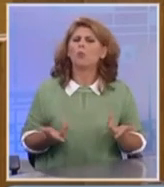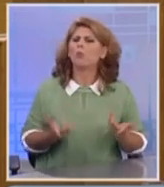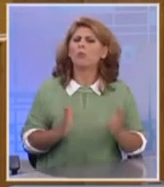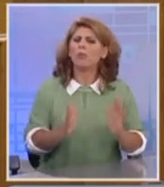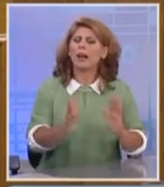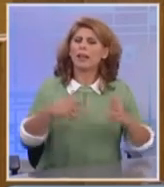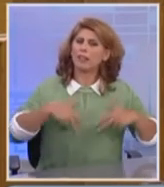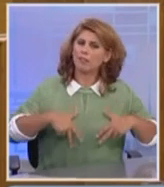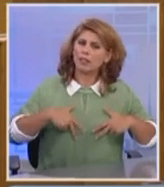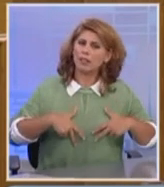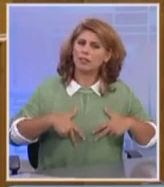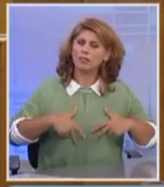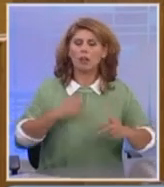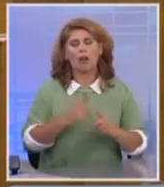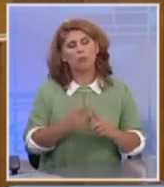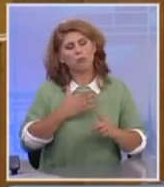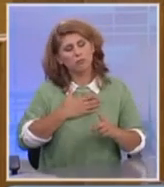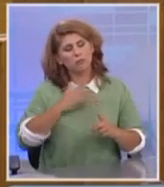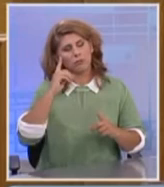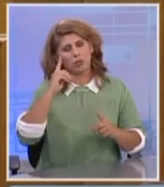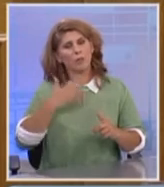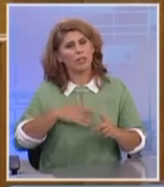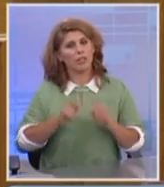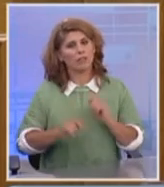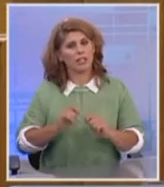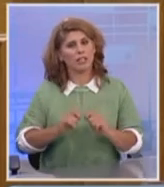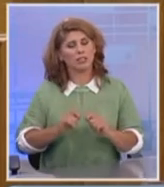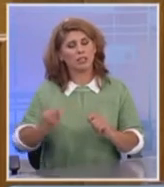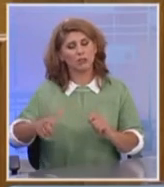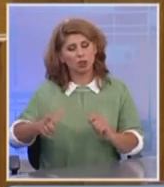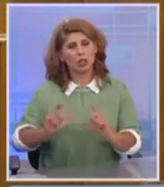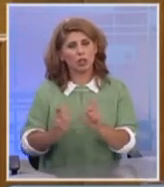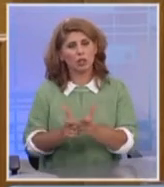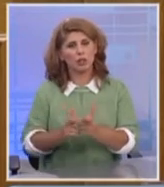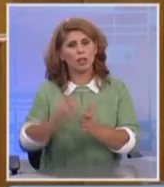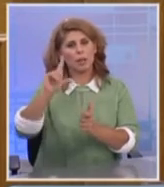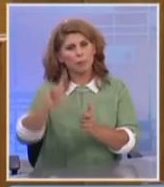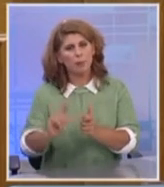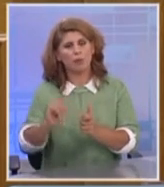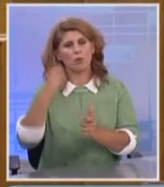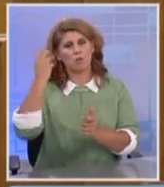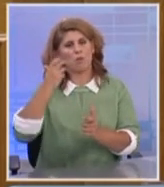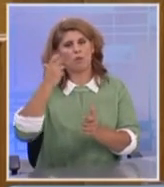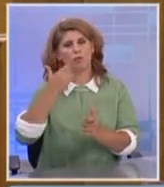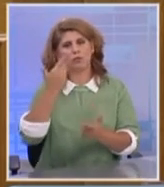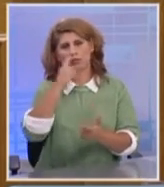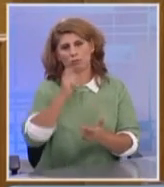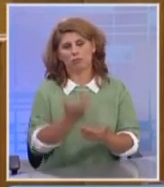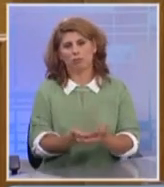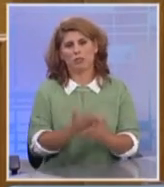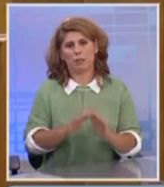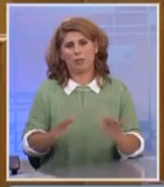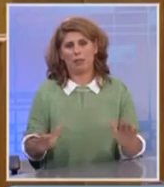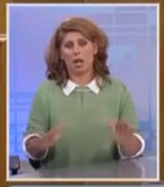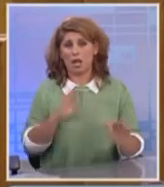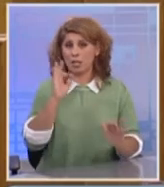κυβέρνηση? Απλά, κατά τη γνώμη μας, θέλει να δημιουργήσει στη λαϊκή οικογένεια μειωμένες μορφωτικές απαιτήσεις για τα παιδιά της,